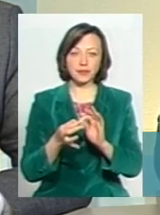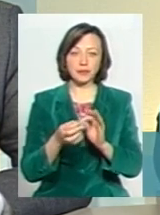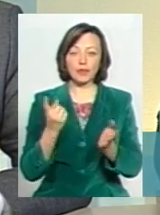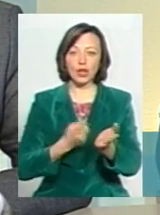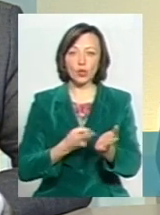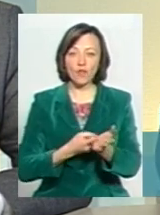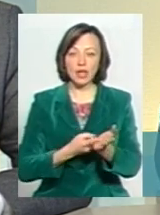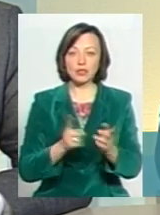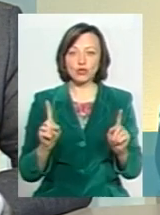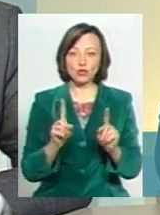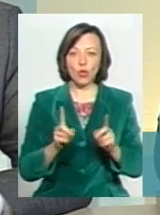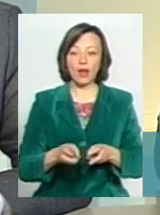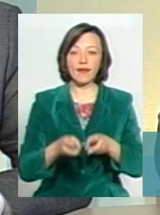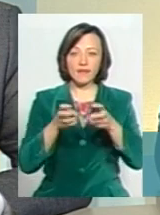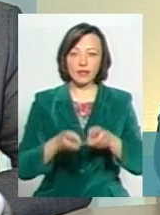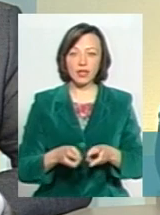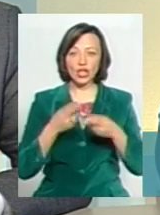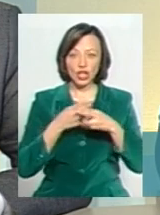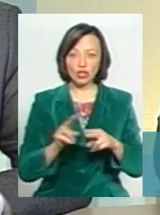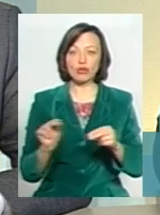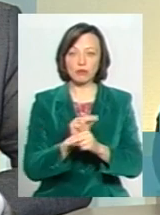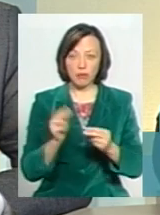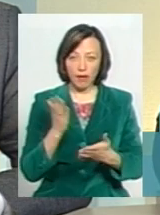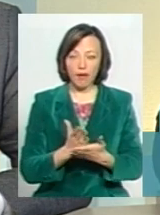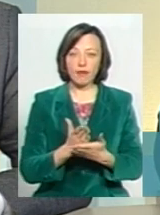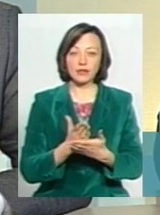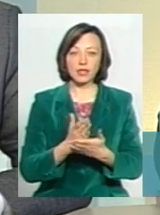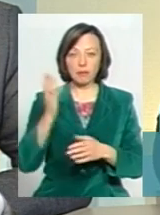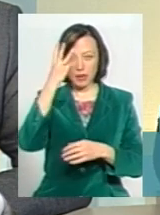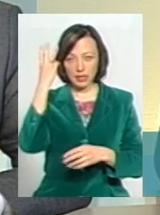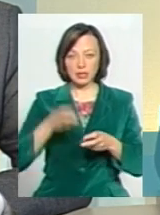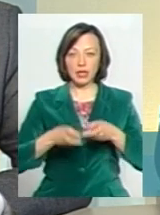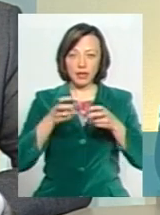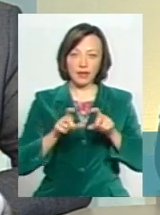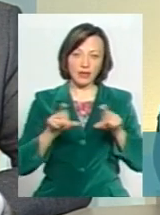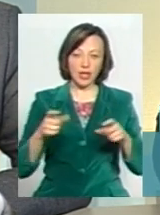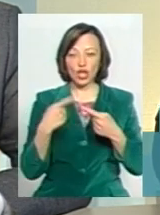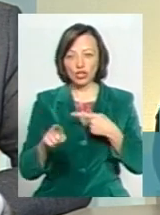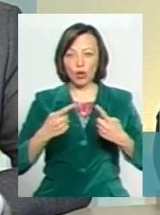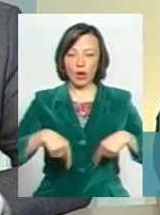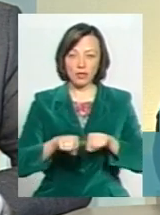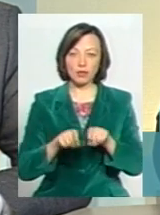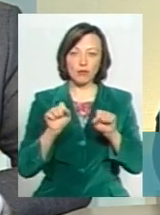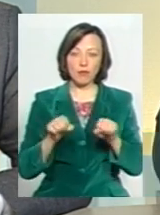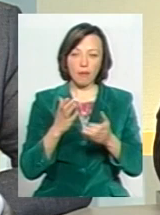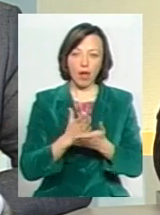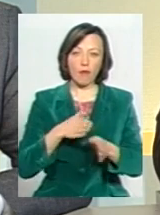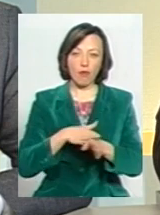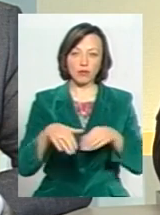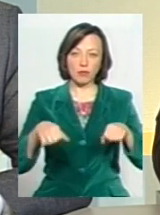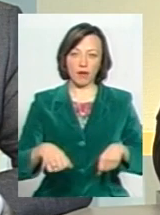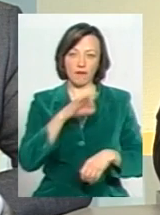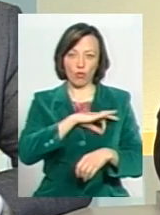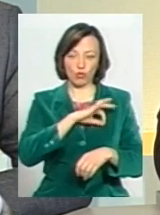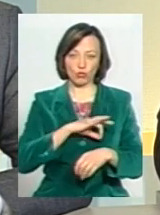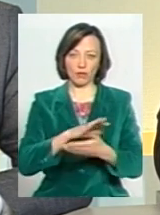доказати, що ліфти технічно справні, і Хмельницький ліфт чи інша організація повне має право